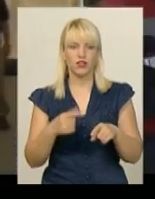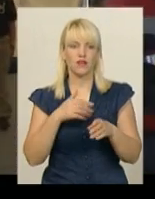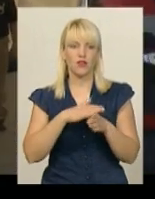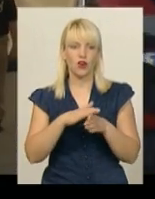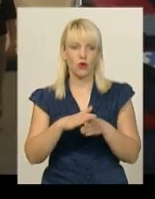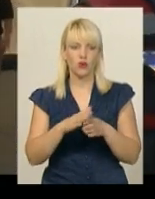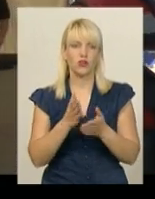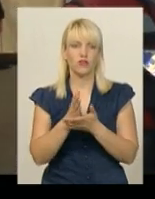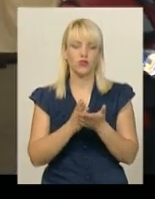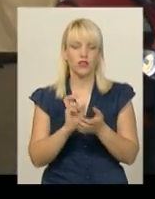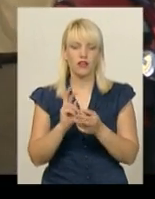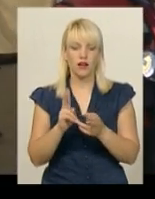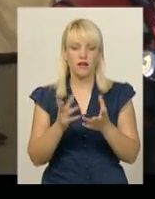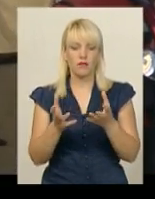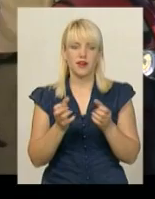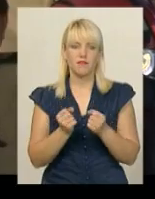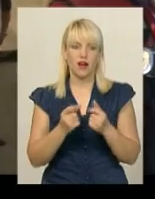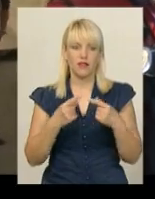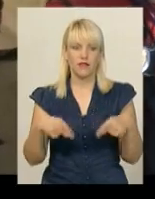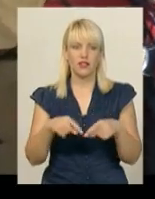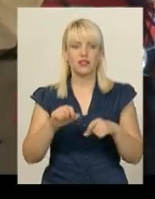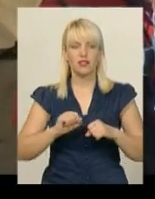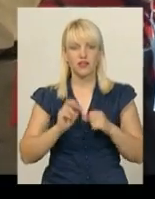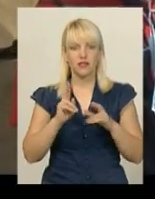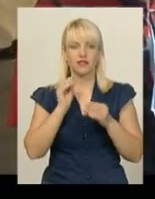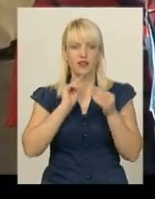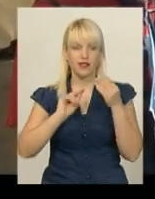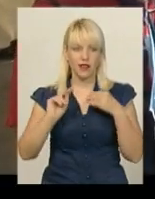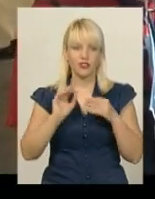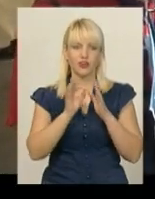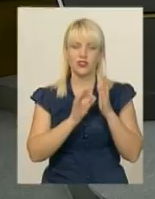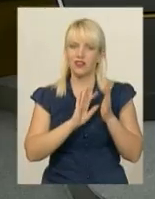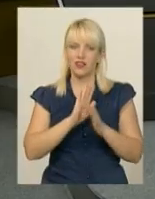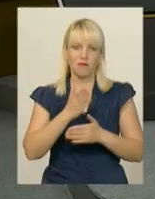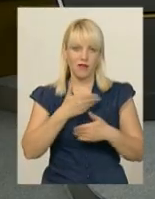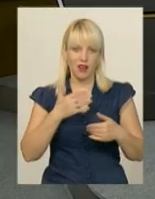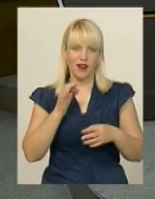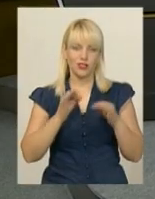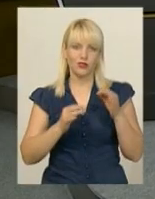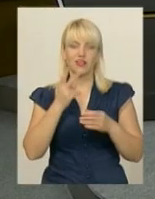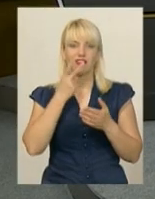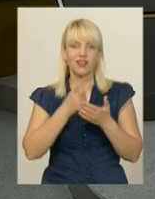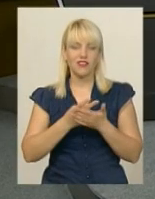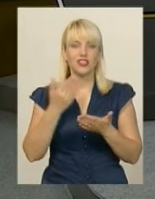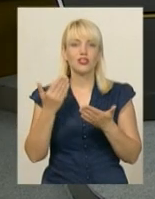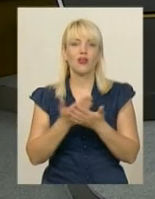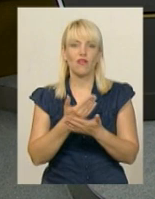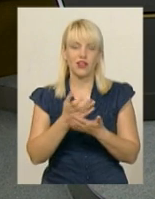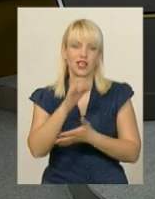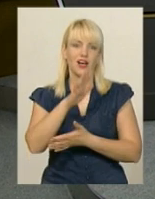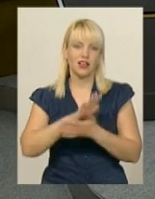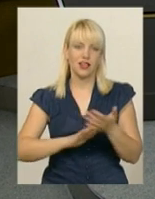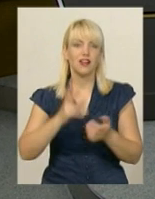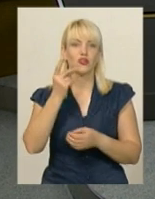відділення. Старалися якнайкраще, а оцінювати не нам, журі. Ви дивитеся новини. Далі анонс